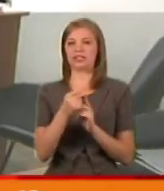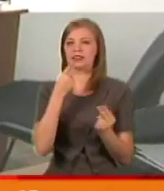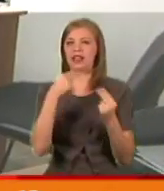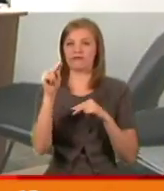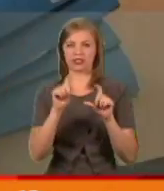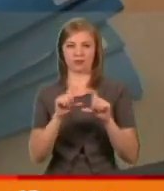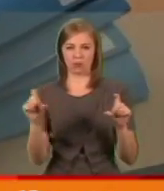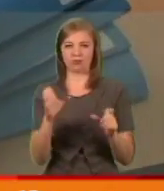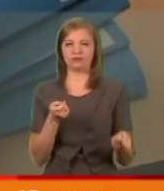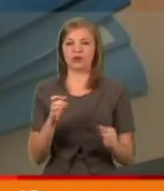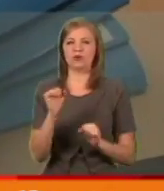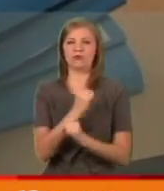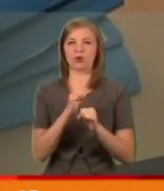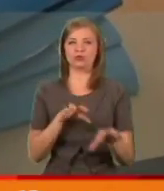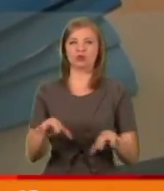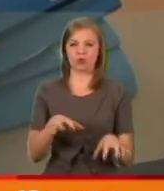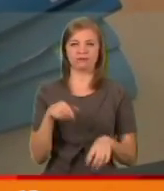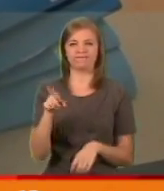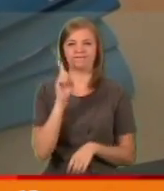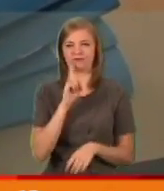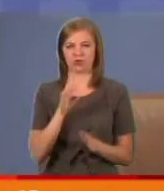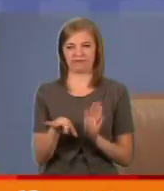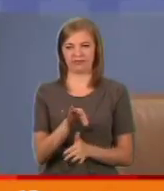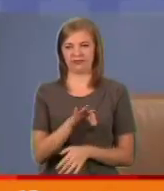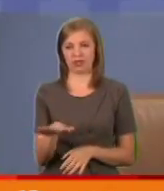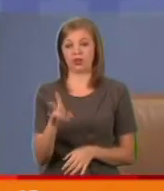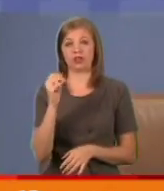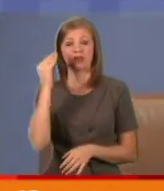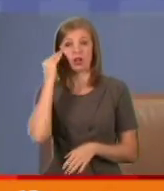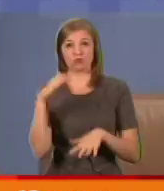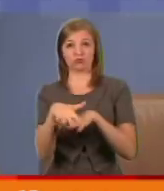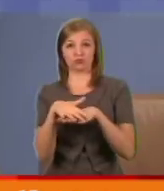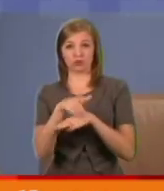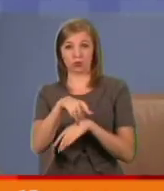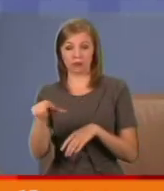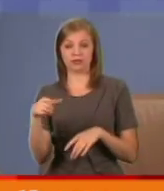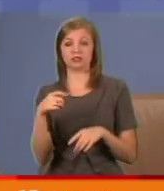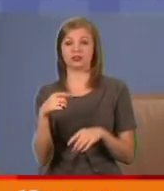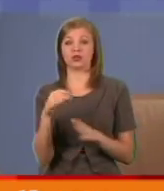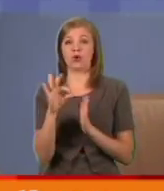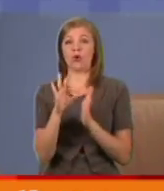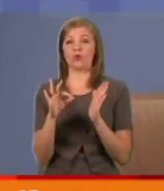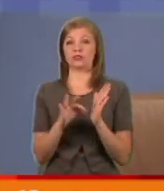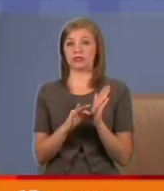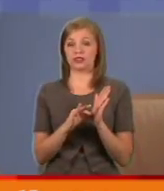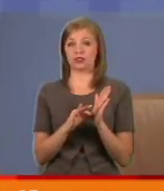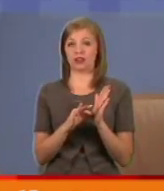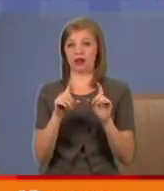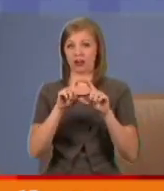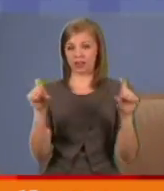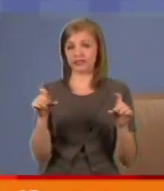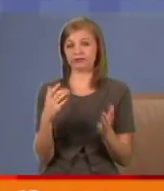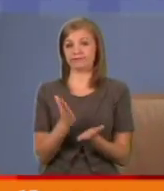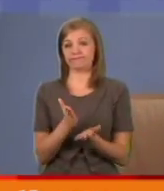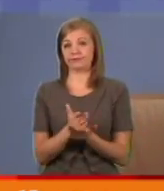ефективним органом боротьби із корупцією їм поки не вдалося. На думку громадськості, оцінка агентства